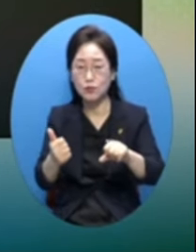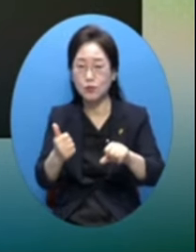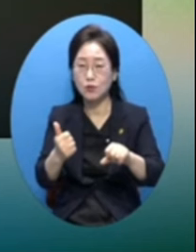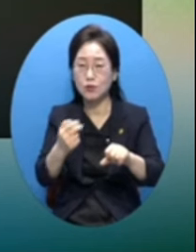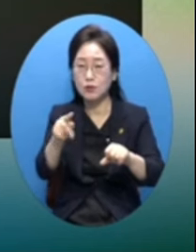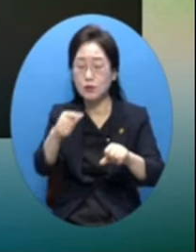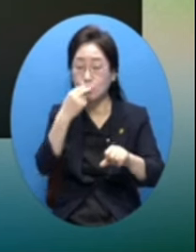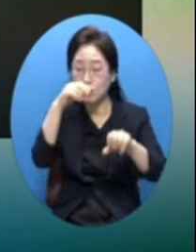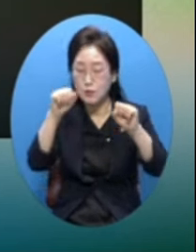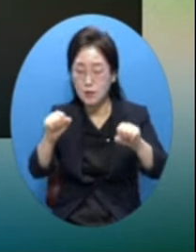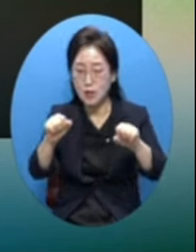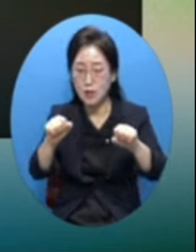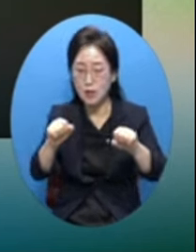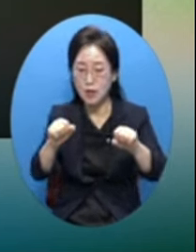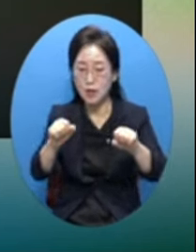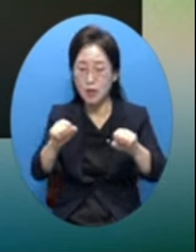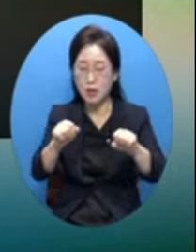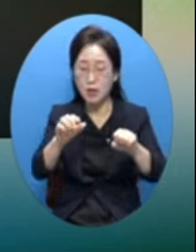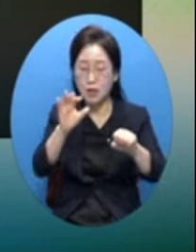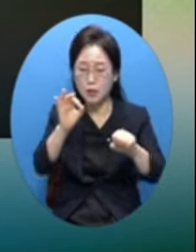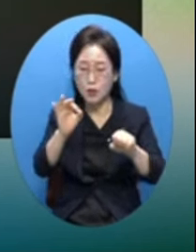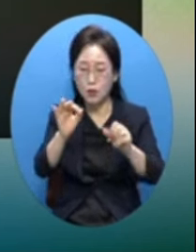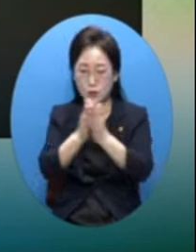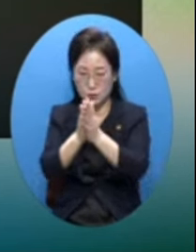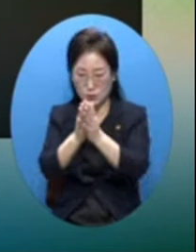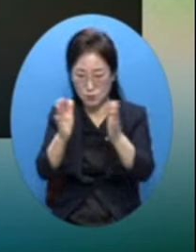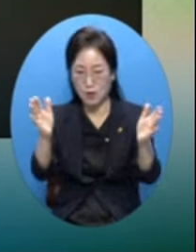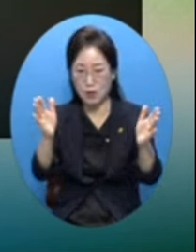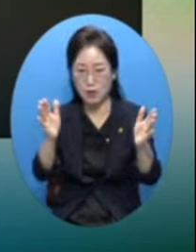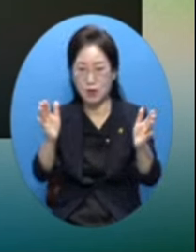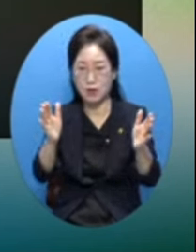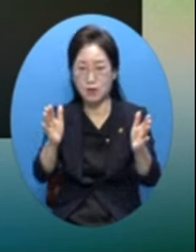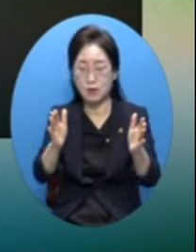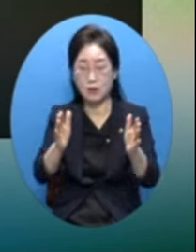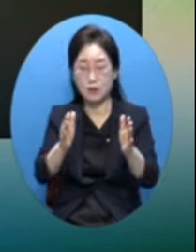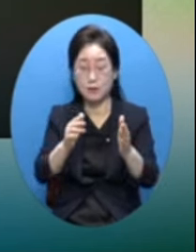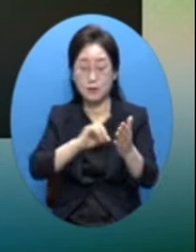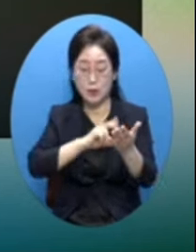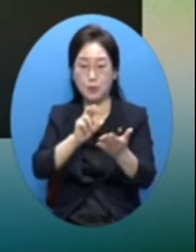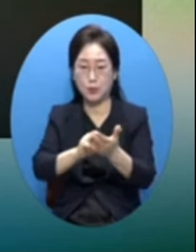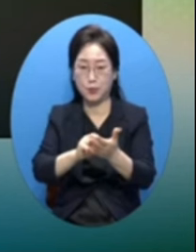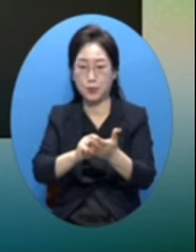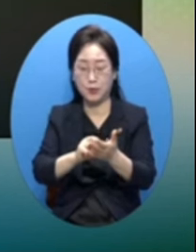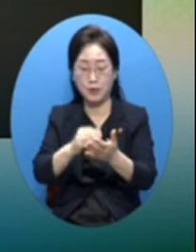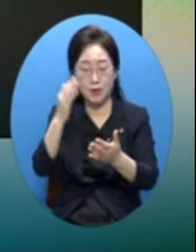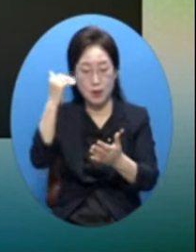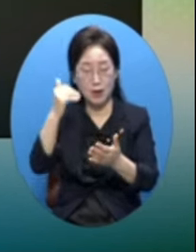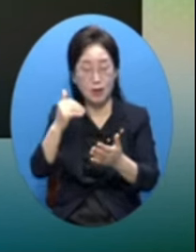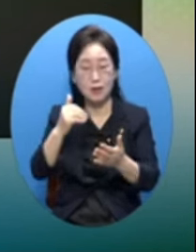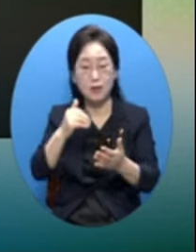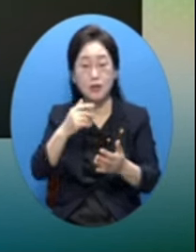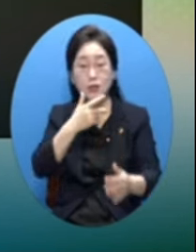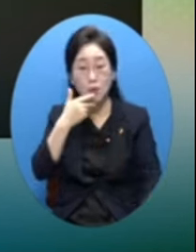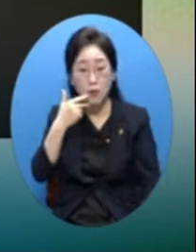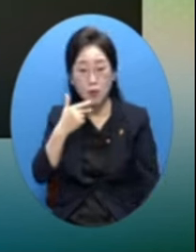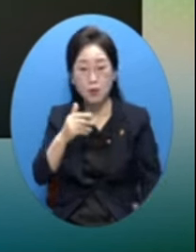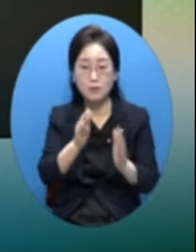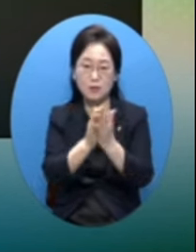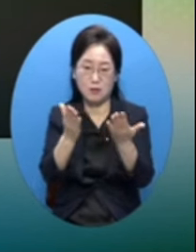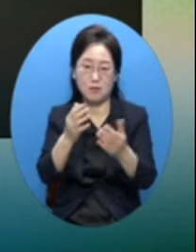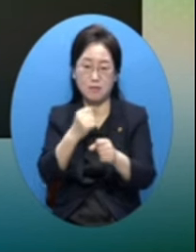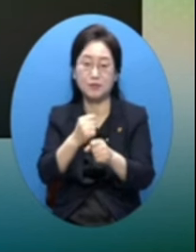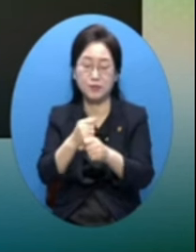제로점에서 한글과 영어로 된 한영판으로 책을 내셨는데 이 책을 읽고 제가 참